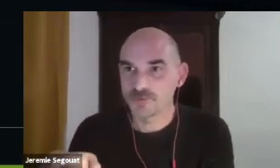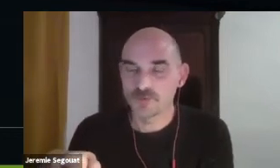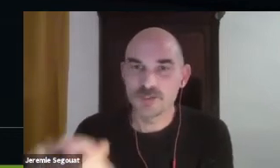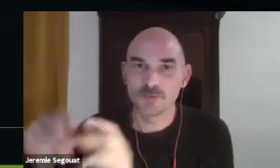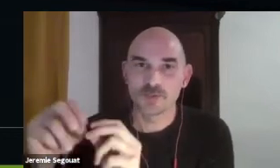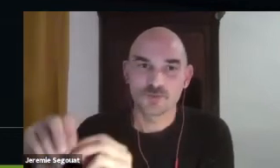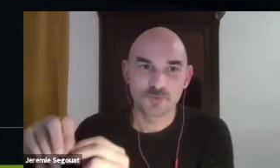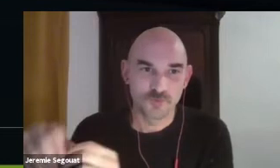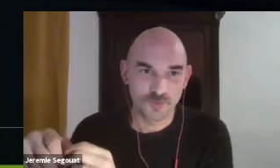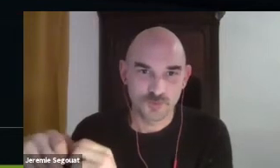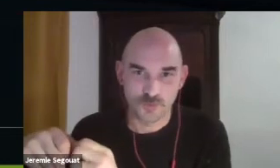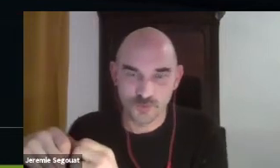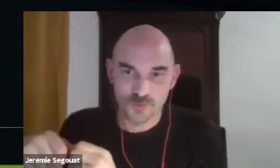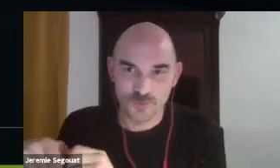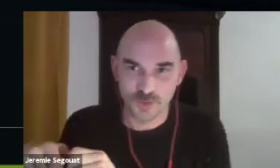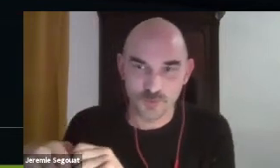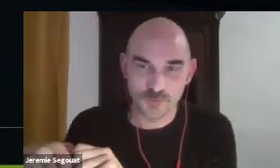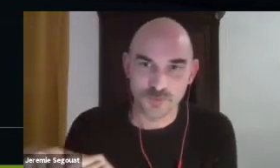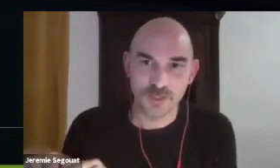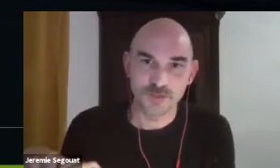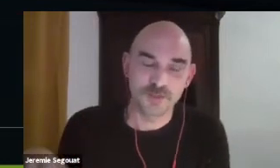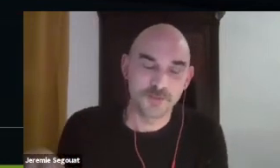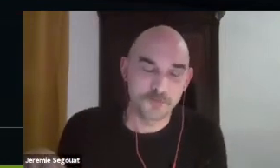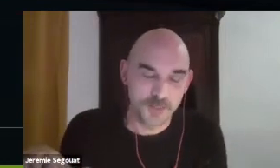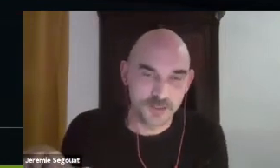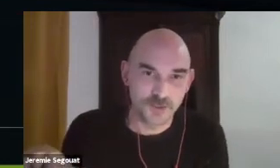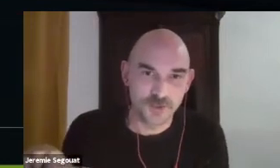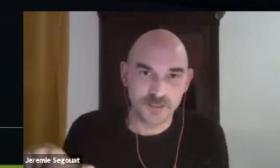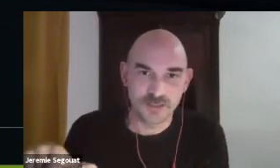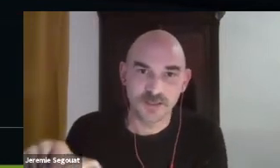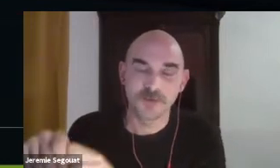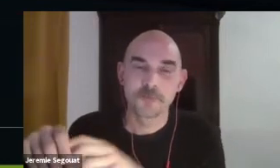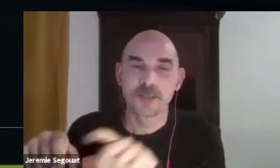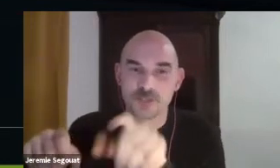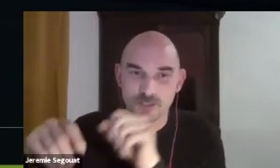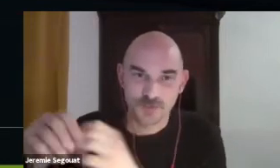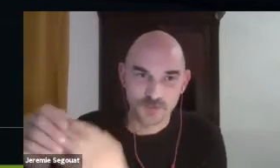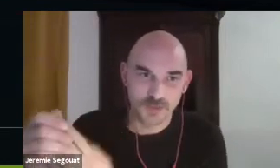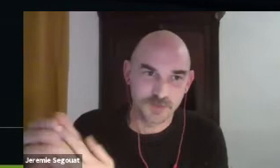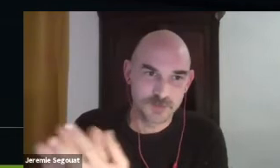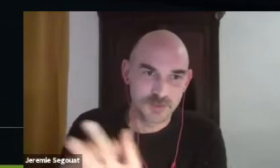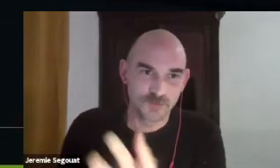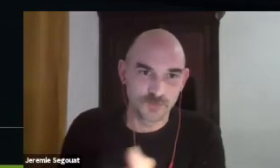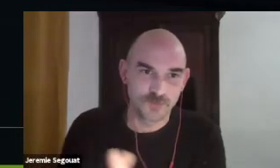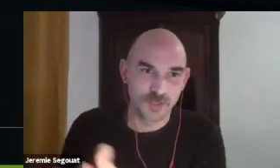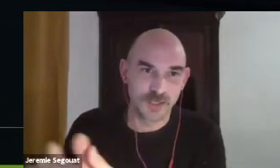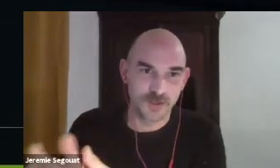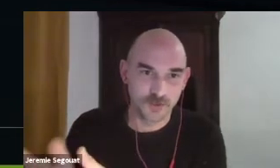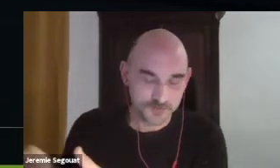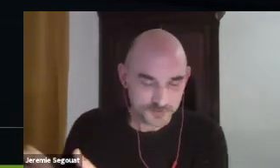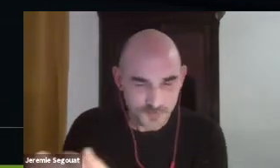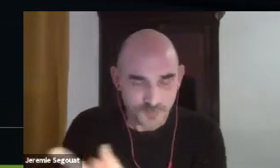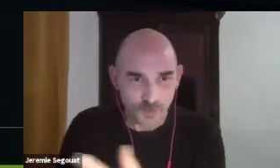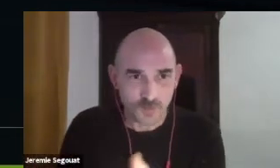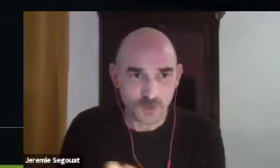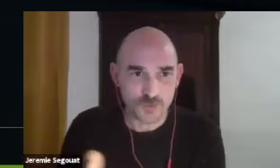rapport à ce que vous avez dit j'aimerais juste revenir sur un point parce qu'au delà des titres universitaires j'ai rajouté sur la diapositive que vous voyez à l'écran